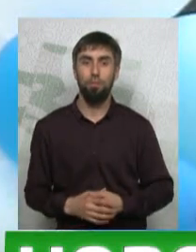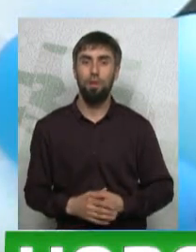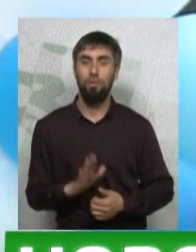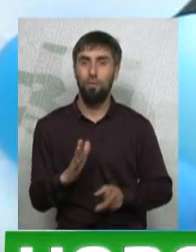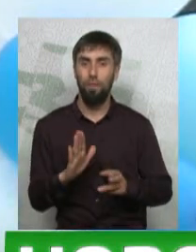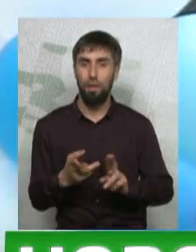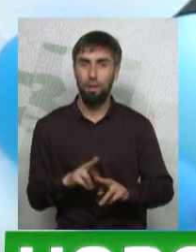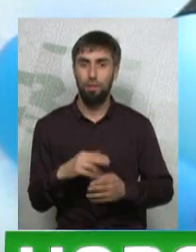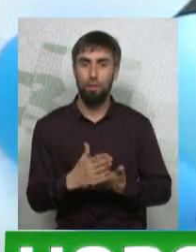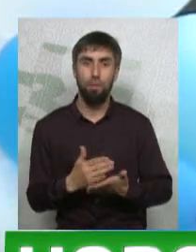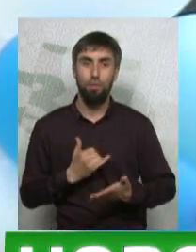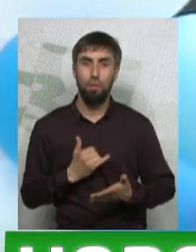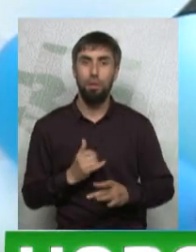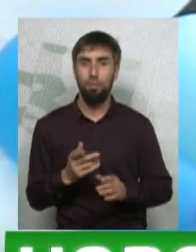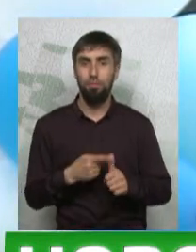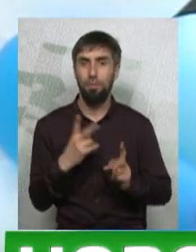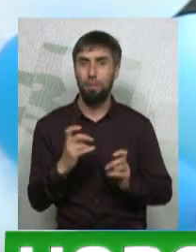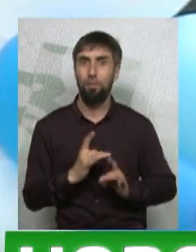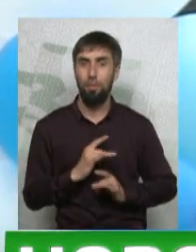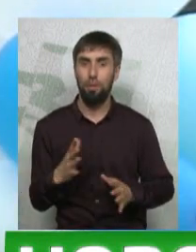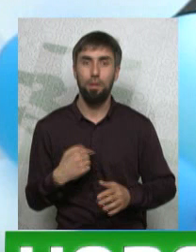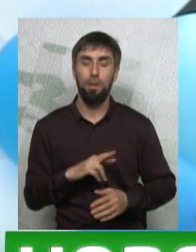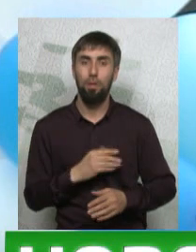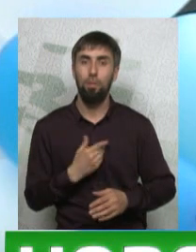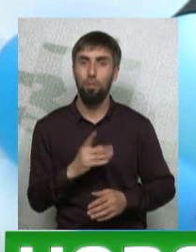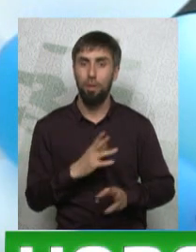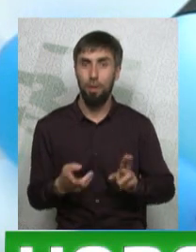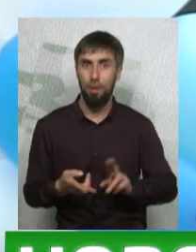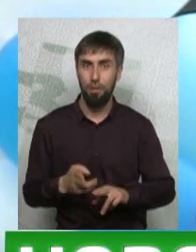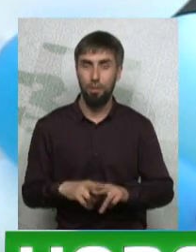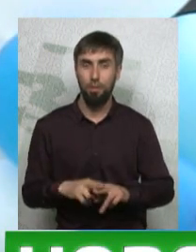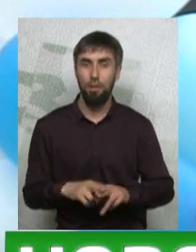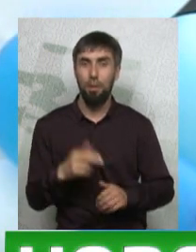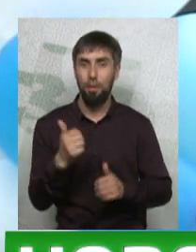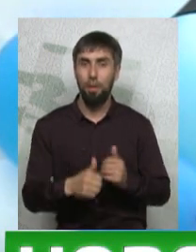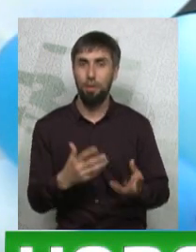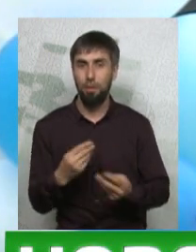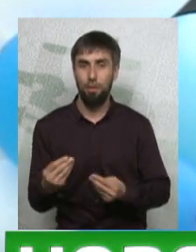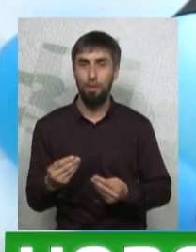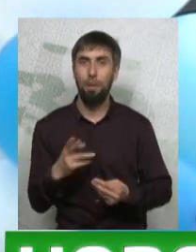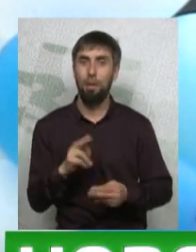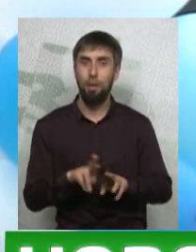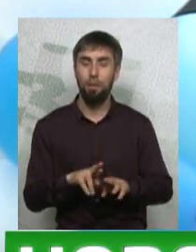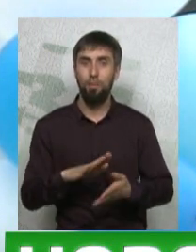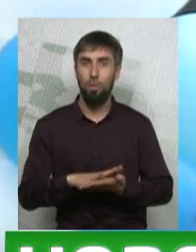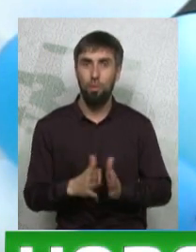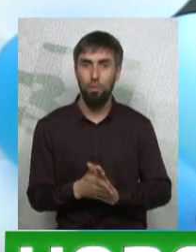этой части у нас сегодня праздник. Я хотел бы, чтобы это ежедневно, как это